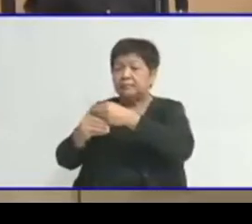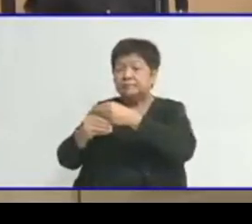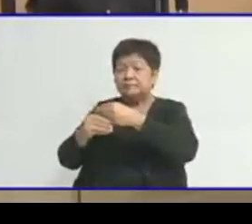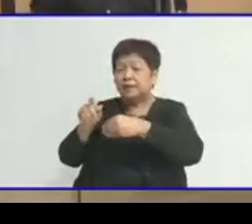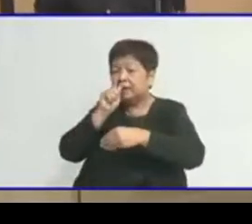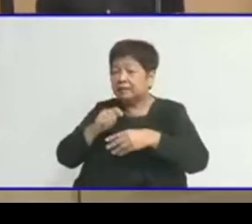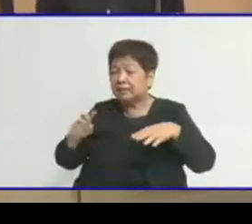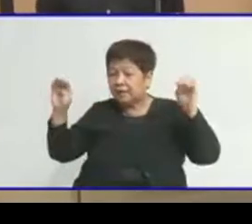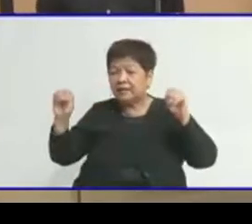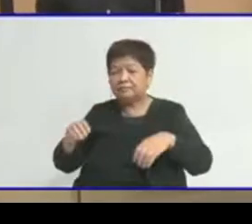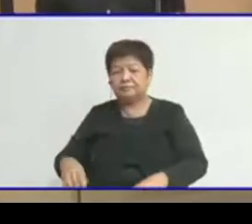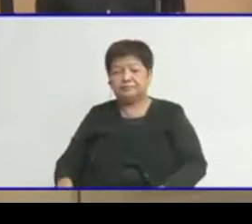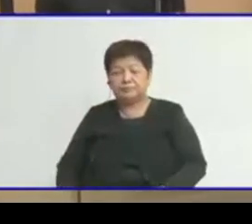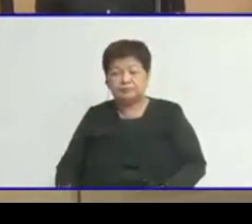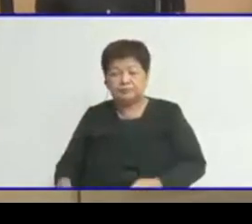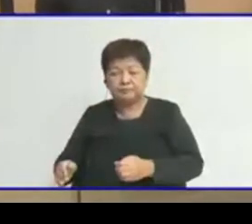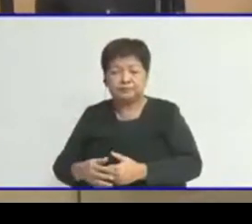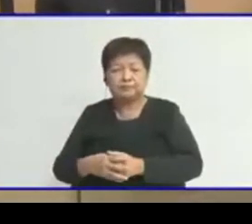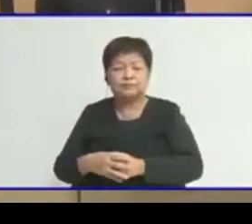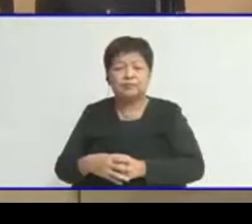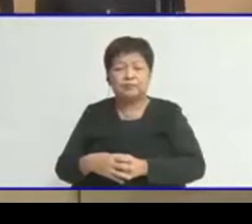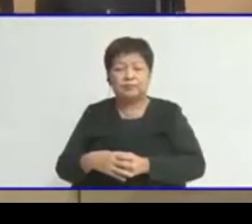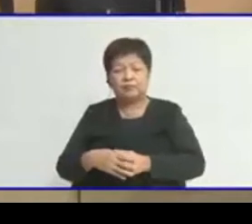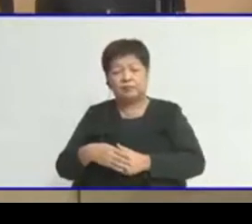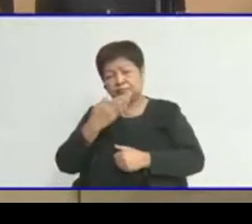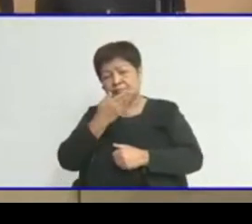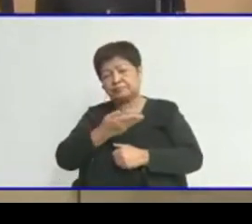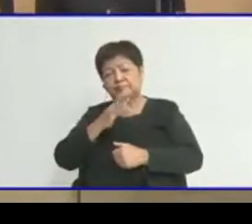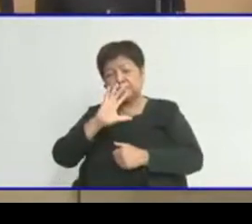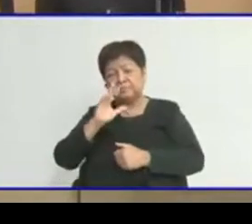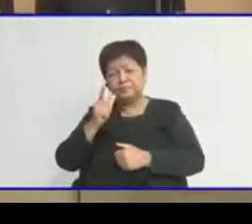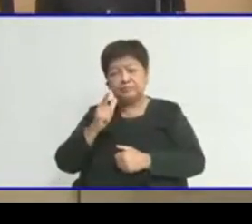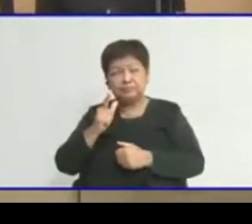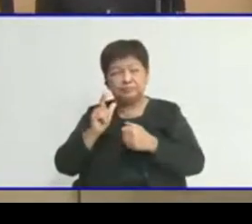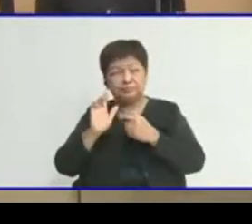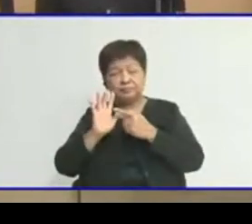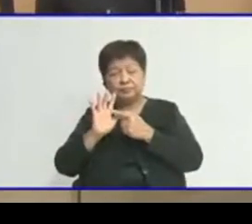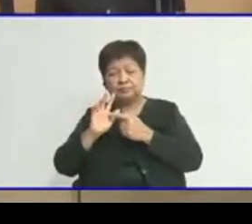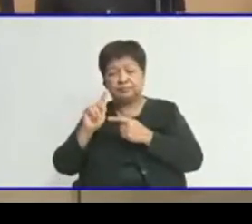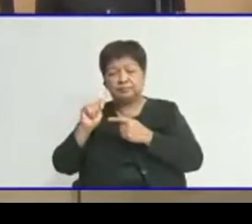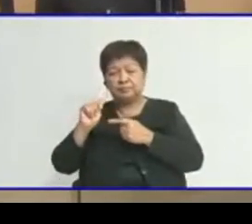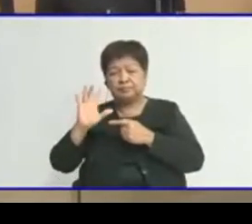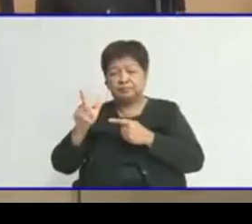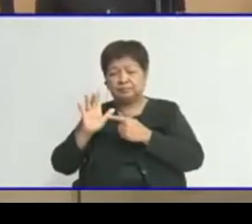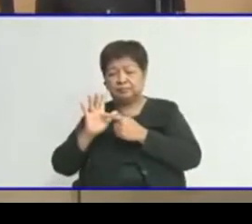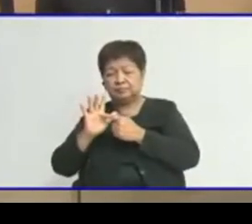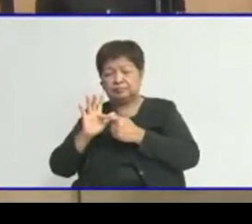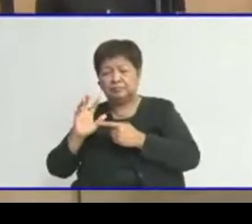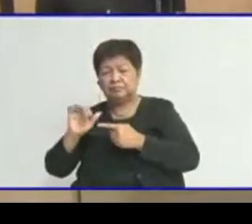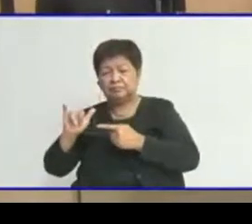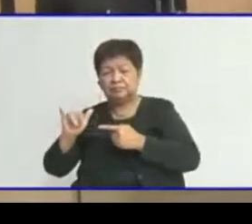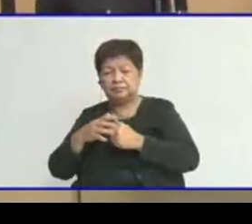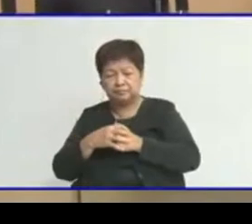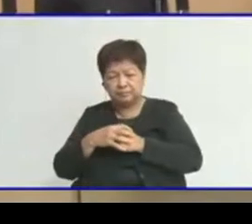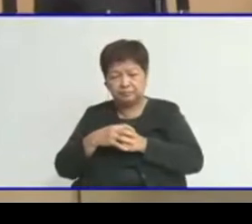to ensure that the national screening mechanism will be ทนายความแล้วก็มีเรื่องของการ ช่วยเหลือผู้ลี้ภัยมาโด